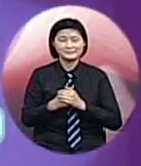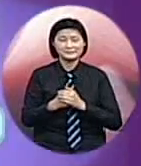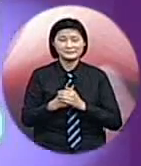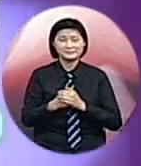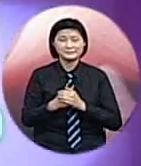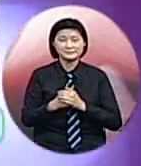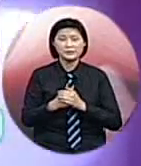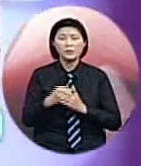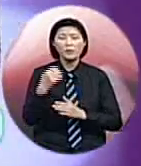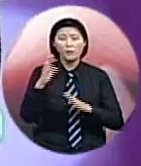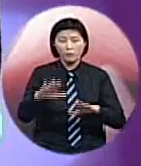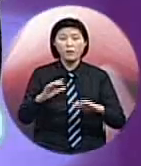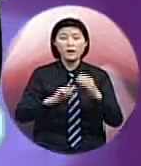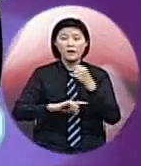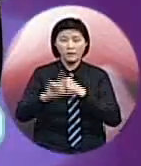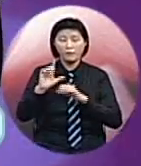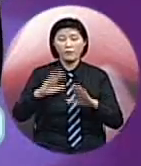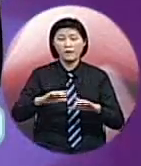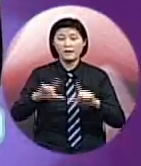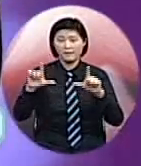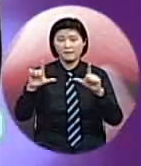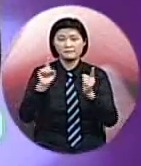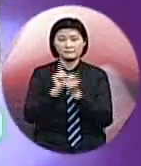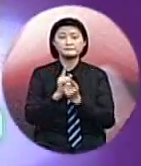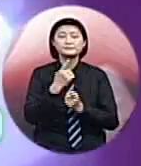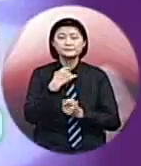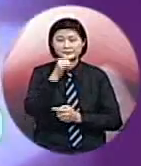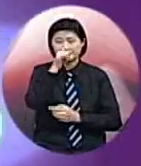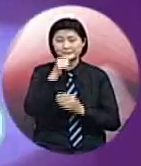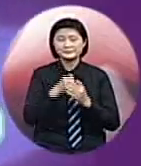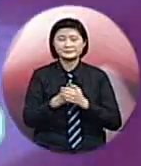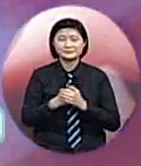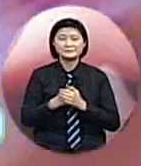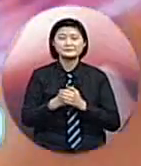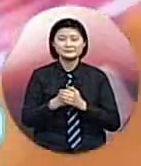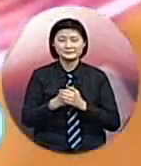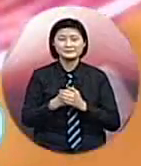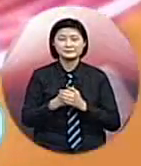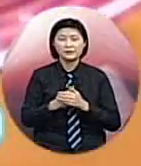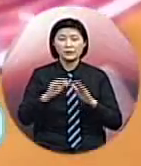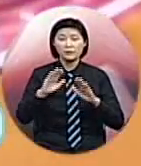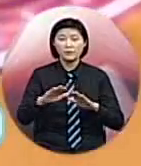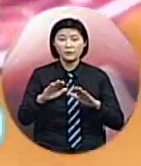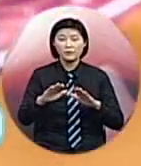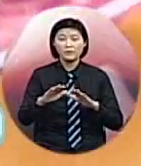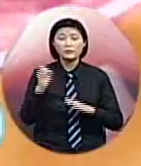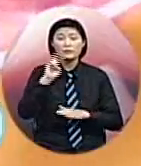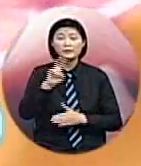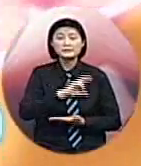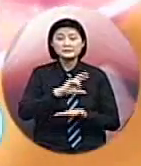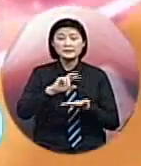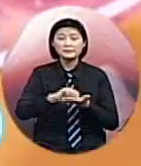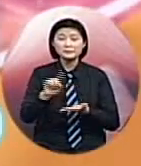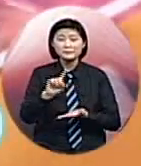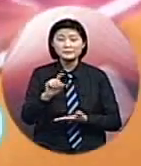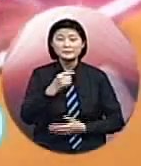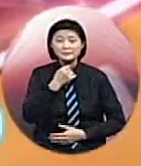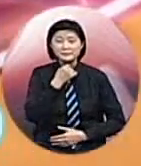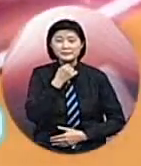오늘은 원래 배웠죠. 배우기로. 어, 그렇군요. 예, 예, 예. 그럼 오늘은 어떤 노래를 불러 주실까요?